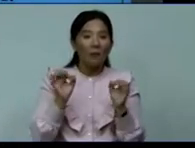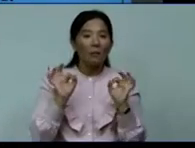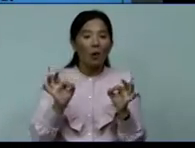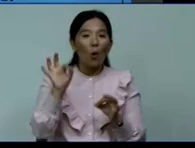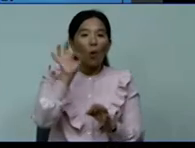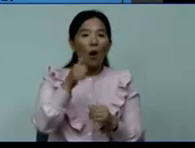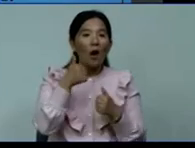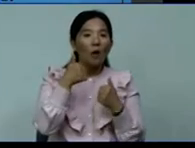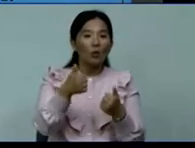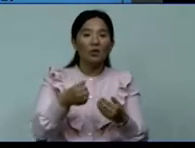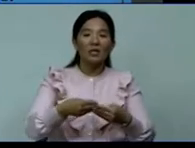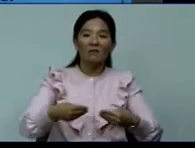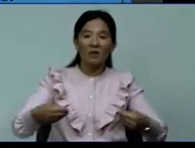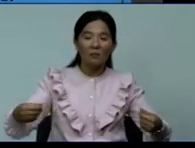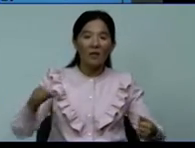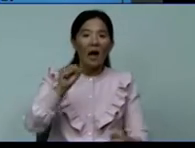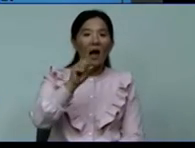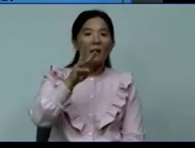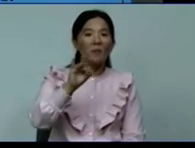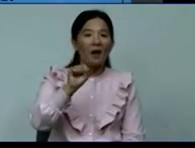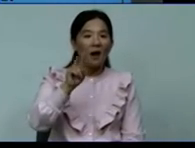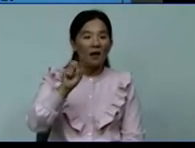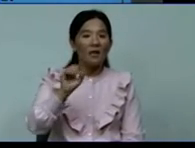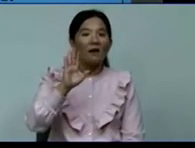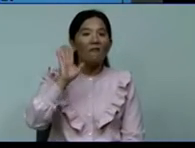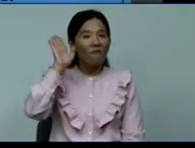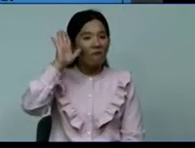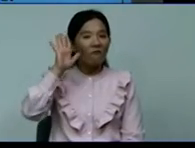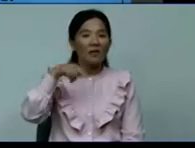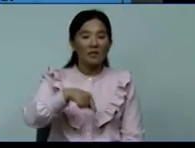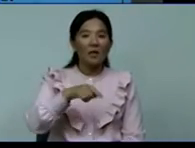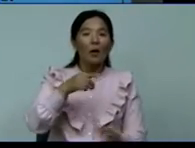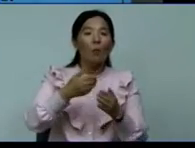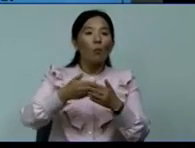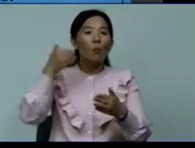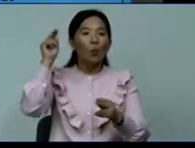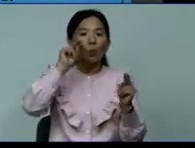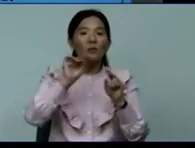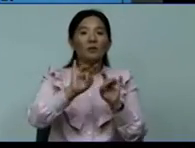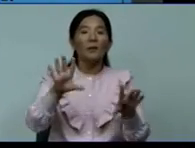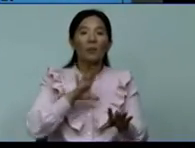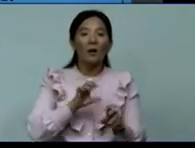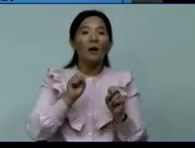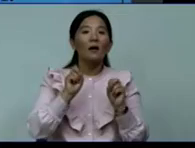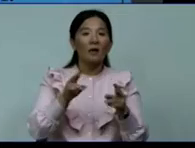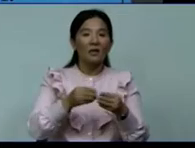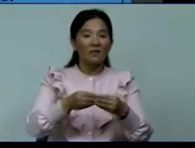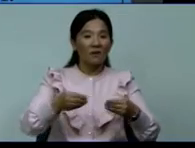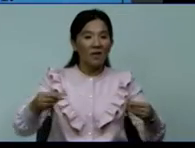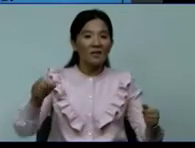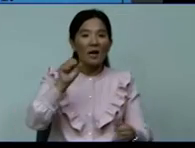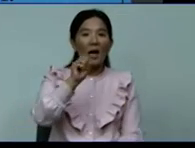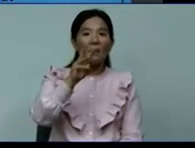хорошей растворимости аммиака в воде. Вспомните с курса прошлого занятия, как растворяется аммиак в